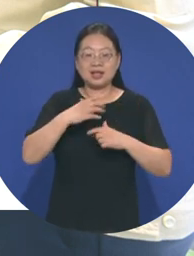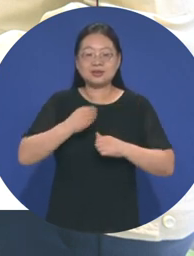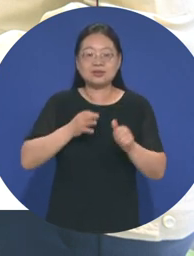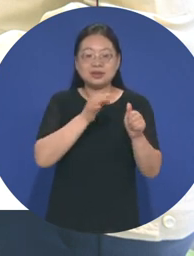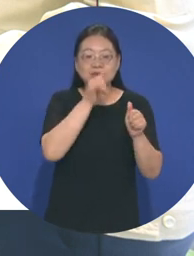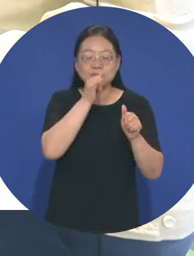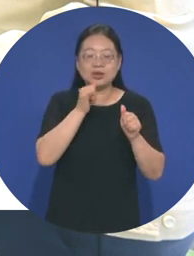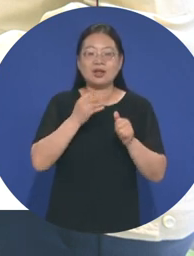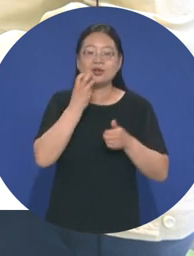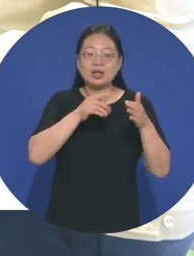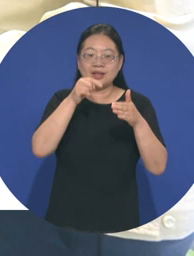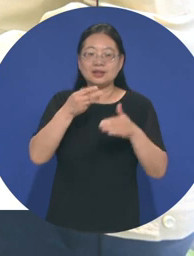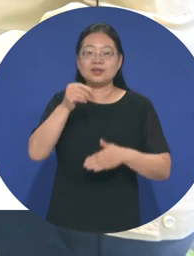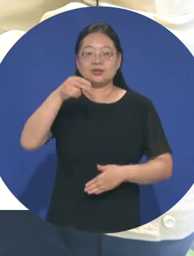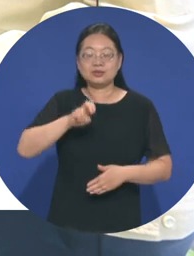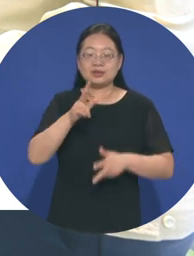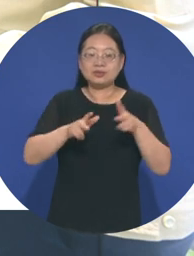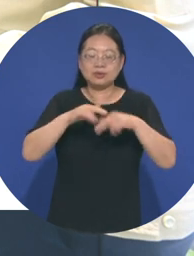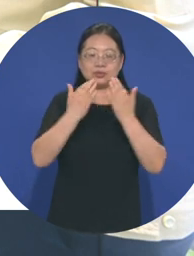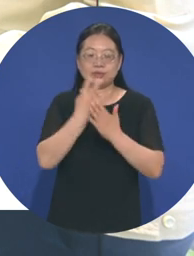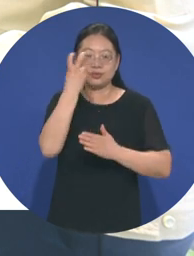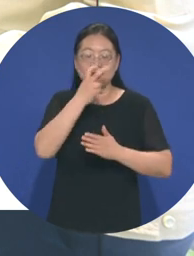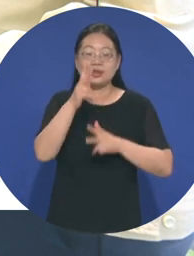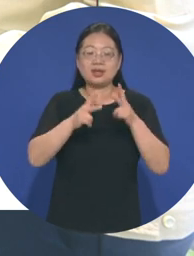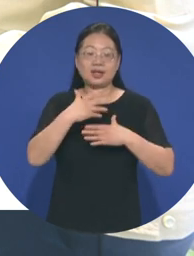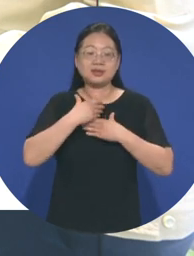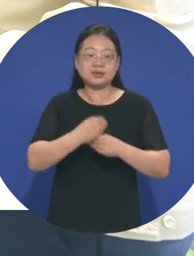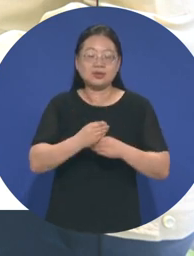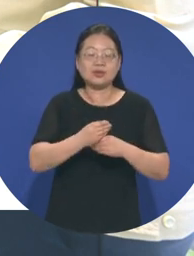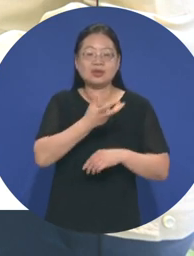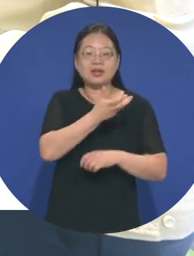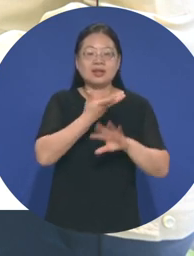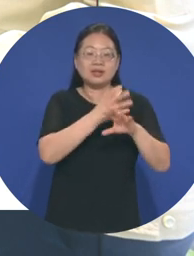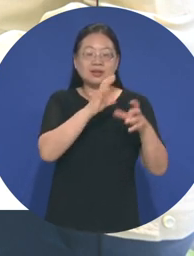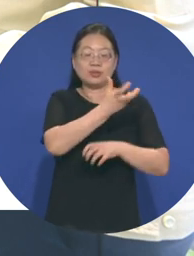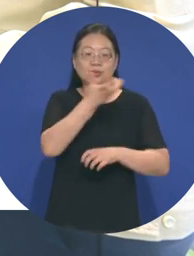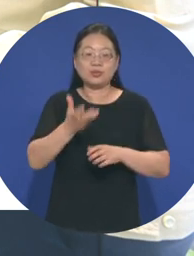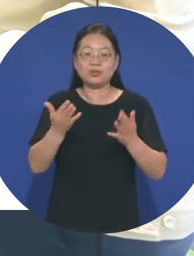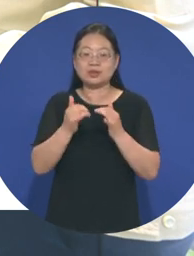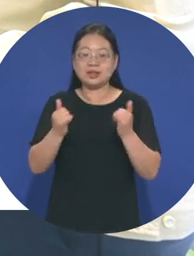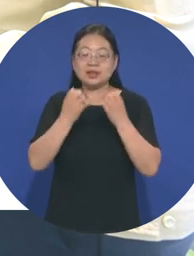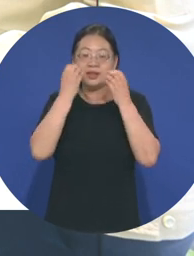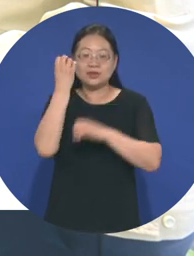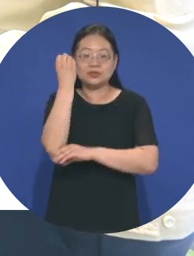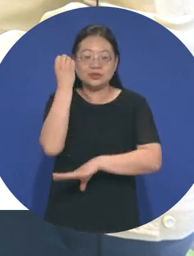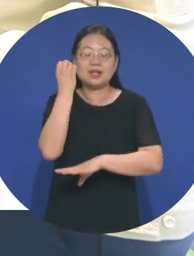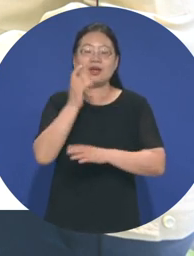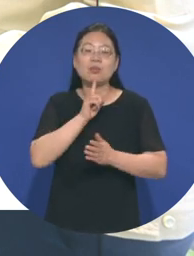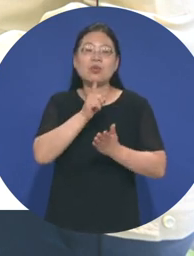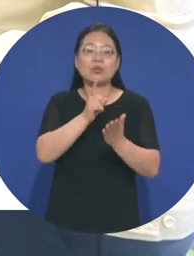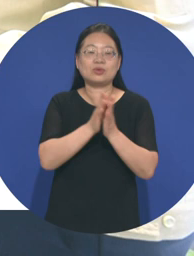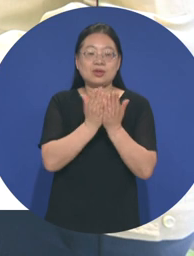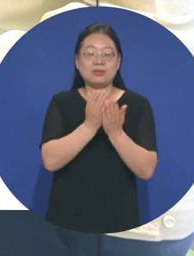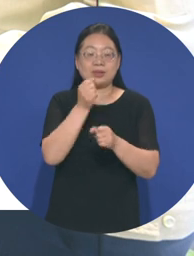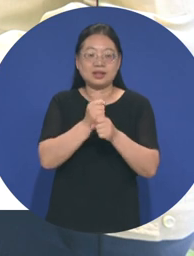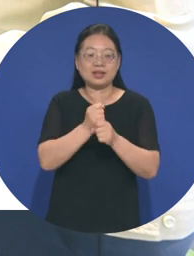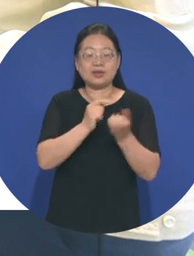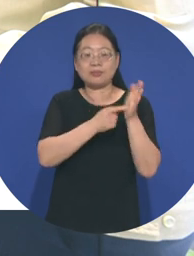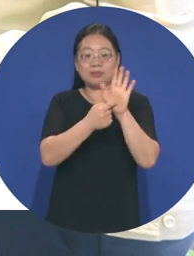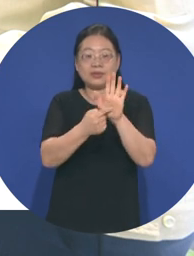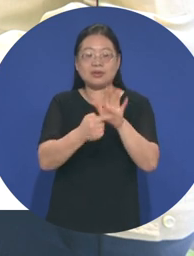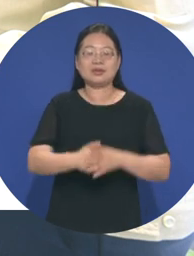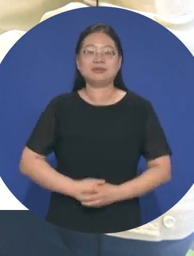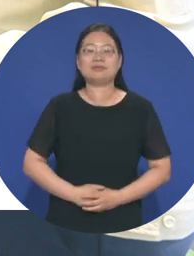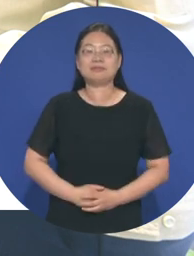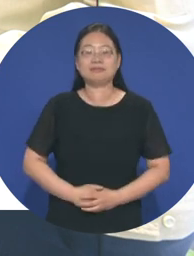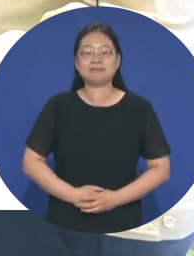리튬 사업장을 전수조사합니다. 또 산업안전과 이주노동자 문제의 새 기준이 될 백서를 만들겠다고 밝혔습니다. 자세한